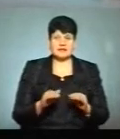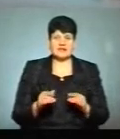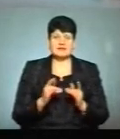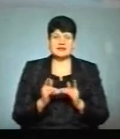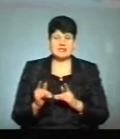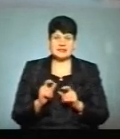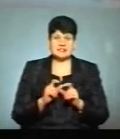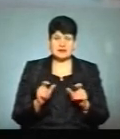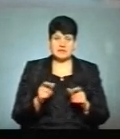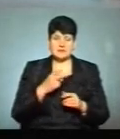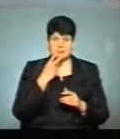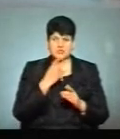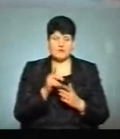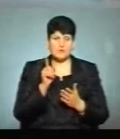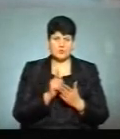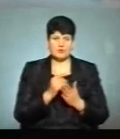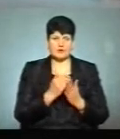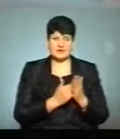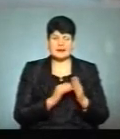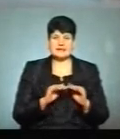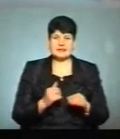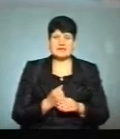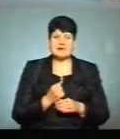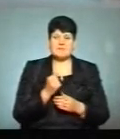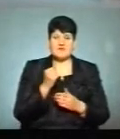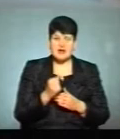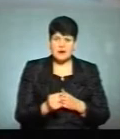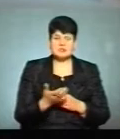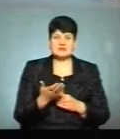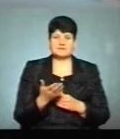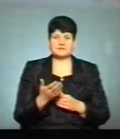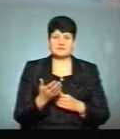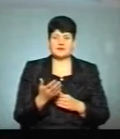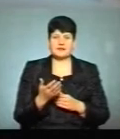який передбачає в обов'язковому порядку діти, які направляються до інтернатних закладів,